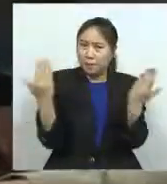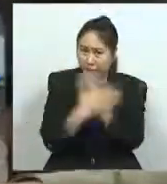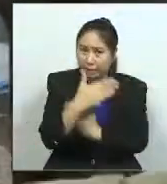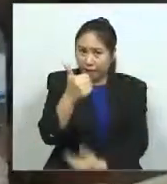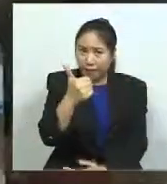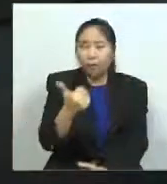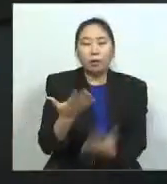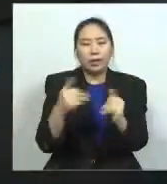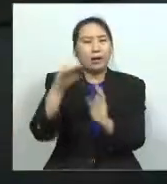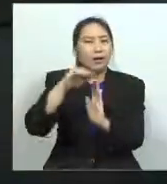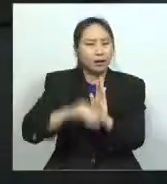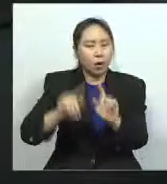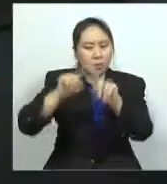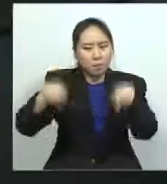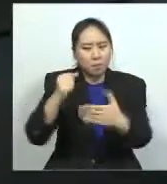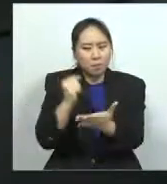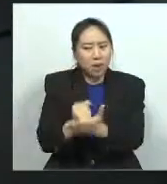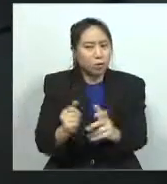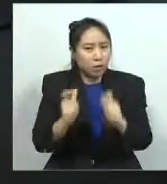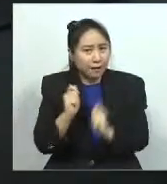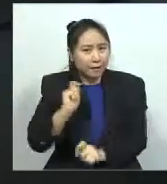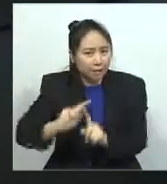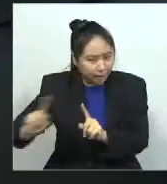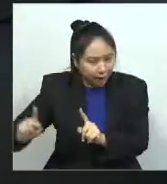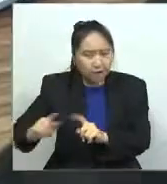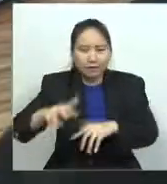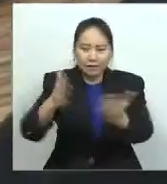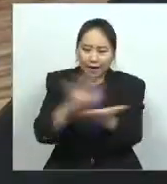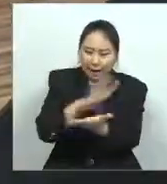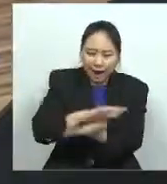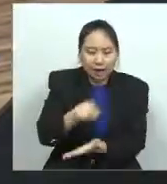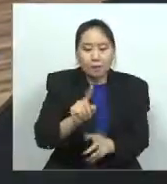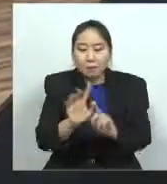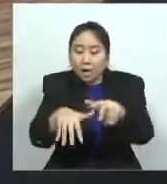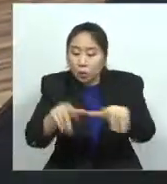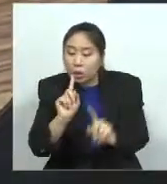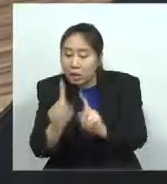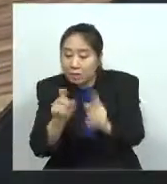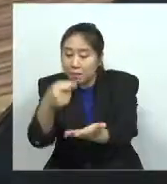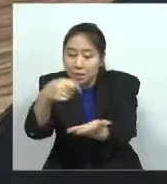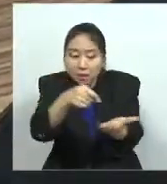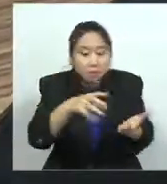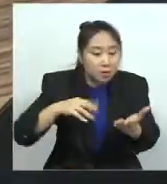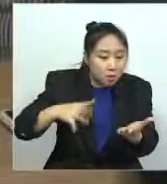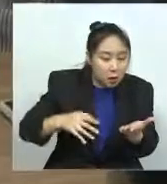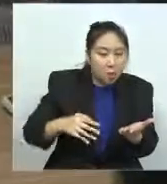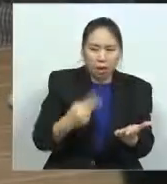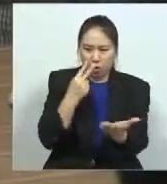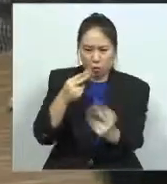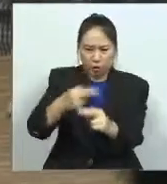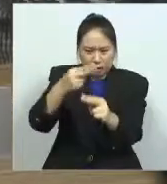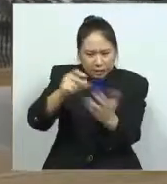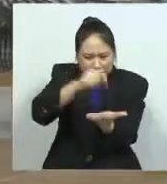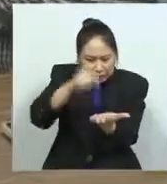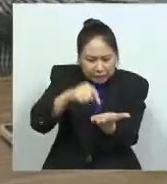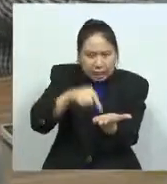ถึงขั้นตอนการทำใบอนุญาตต่างๆรวมถึงเอกสารการประชาพิจารณ์พบว่าเป็นลายเซ็นปลอมจึงถือเป็นโมฆะซึ่งท